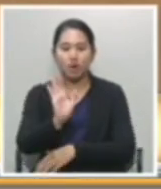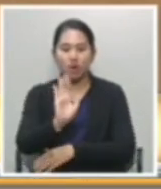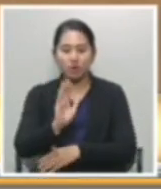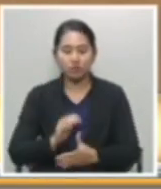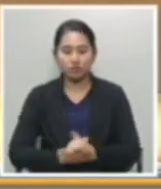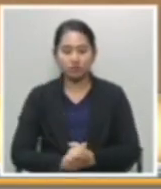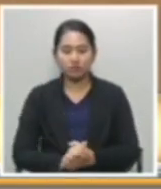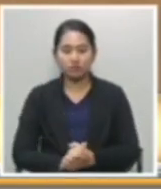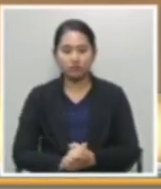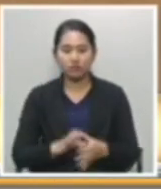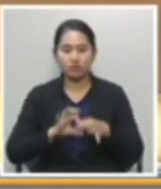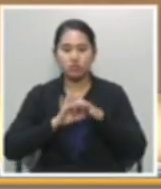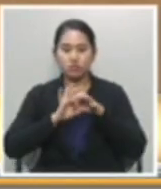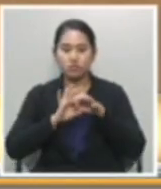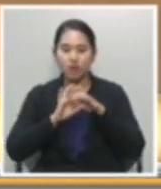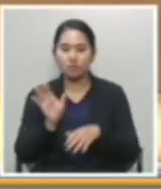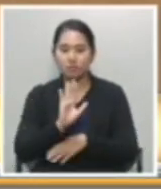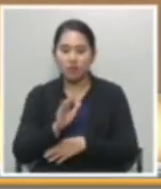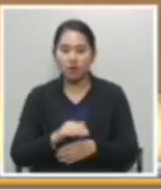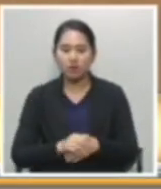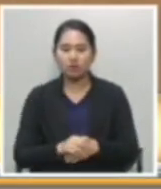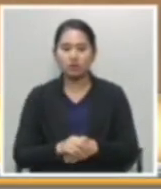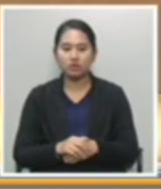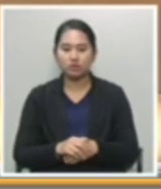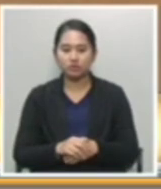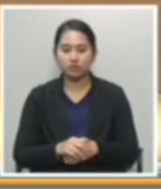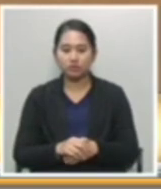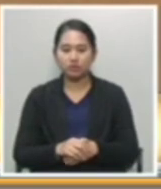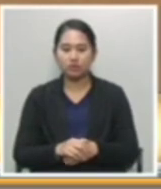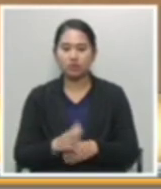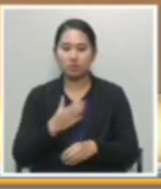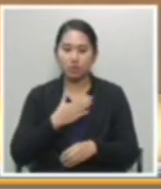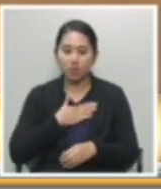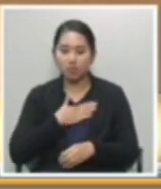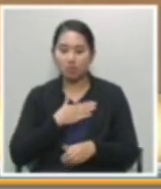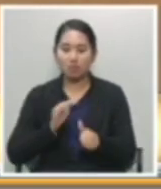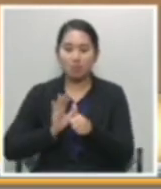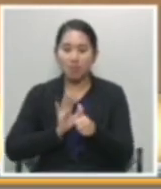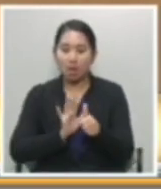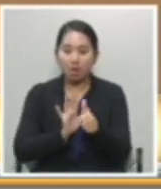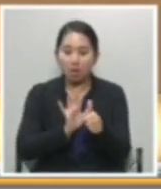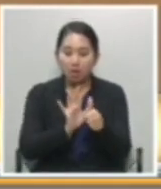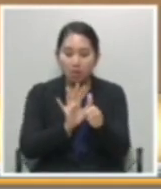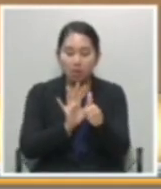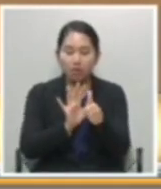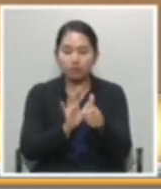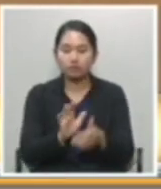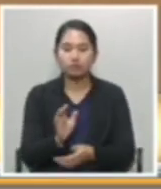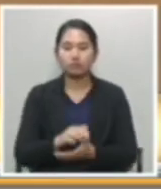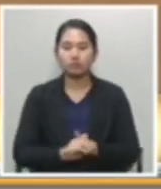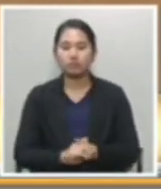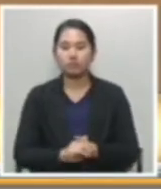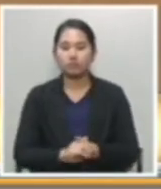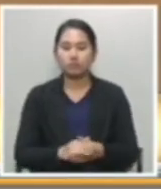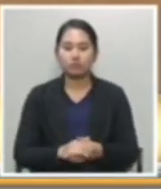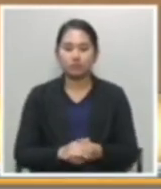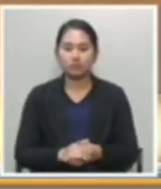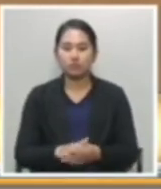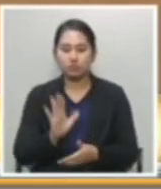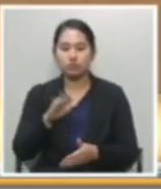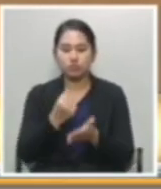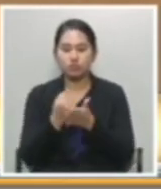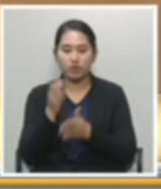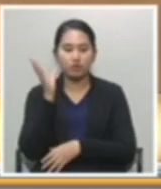นกลางไม่ใช่จะไปพิสูจน์กันตรงที่ว่าผมไปเดินตามหลังใคร นะ แต่มาพิสูจน์กันตรงท่านฟังก่อน